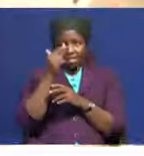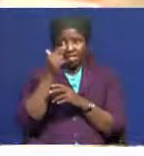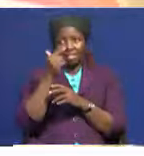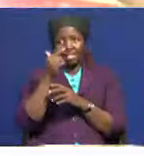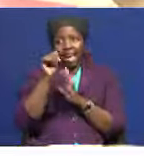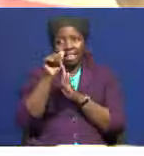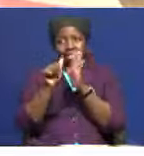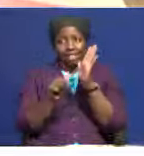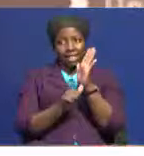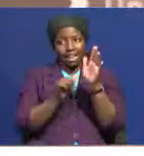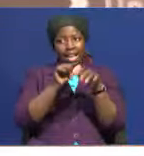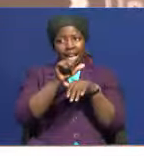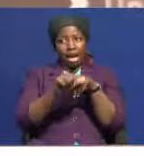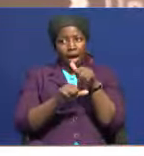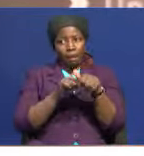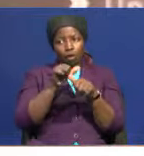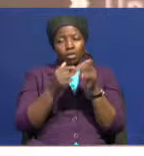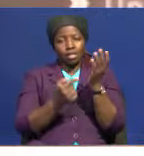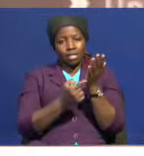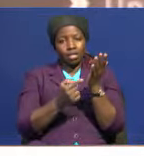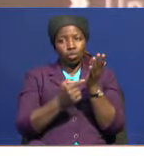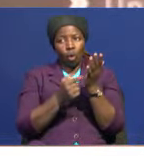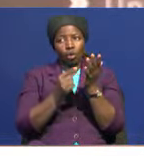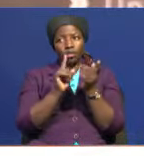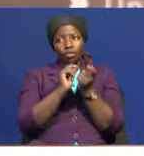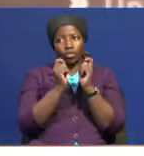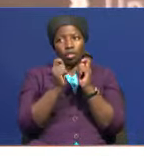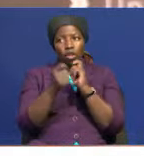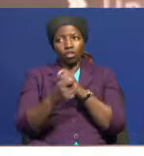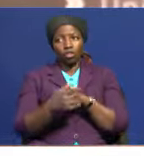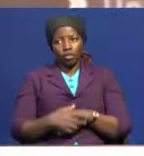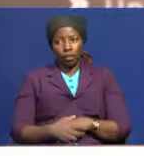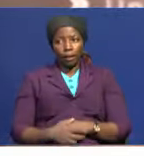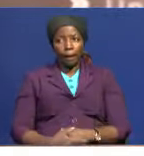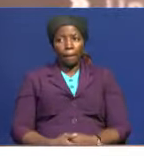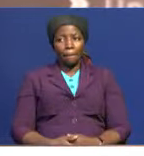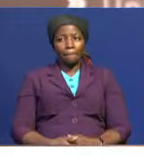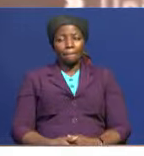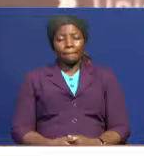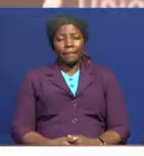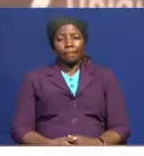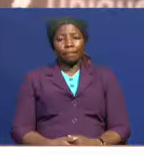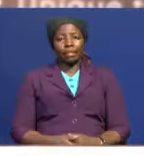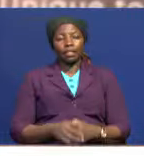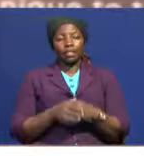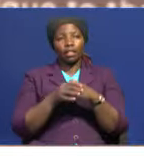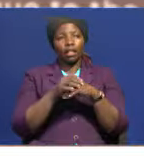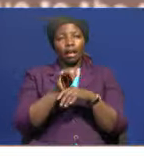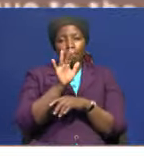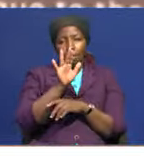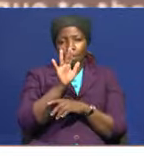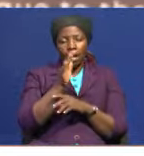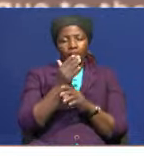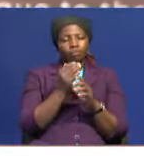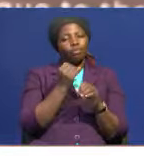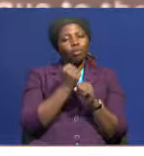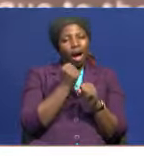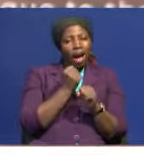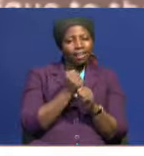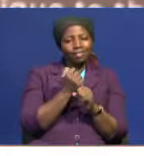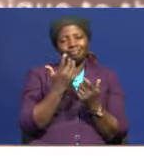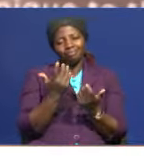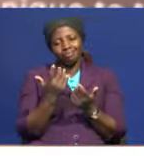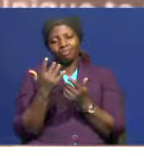kidijitali. With you, because when you are measured on output and productivity, it doesn't matter where you